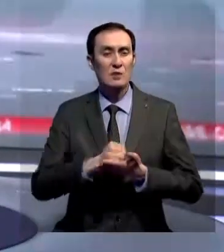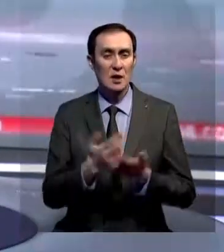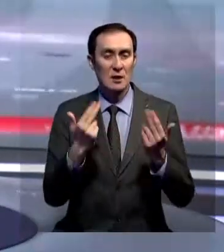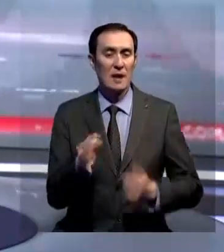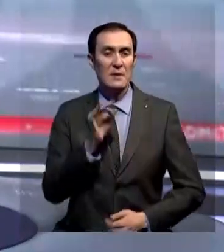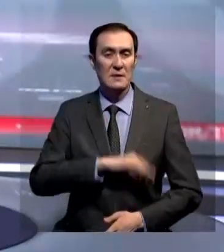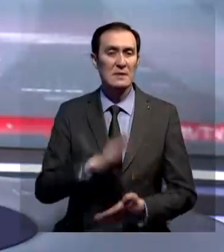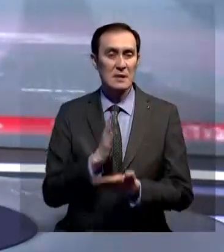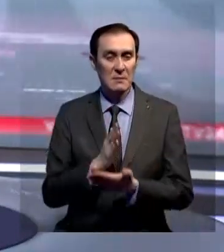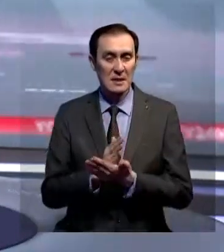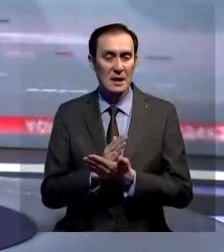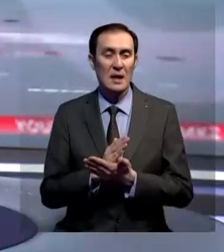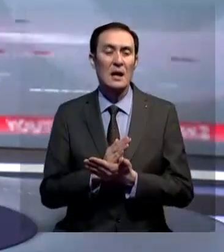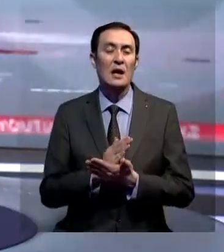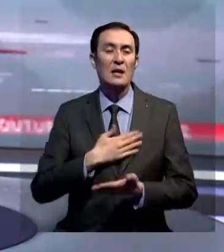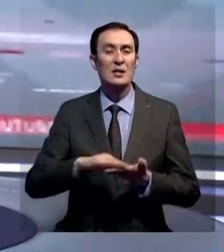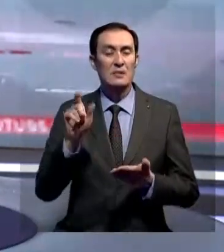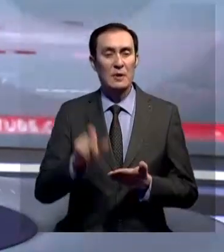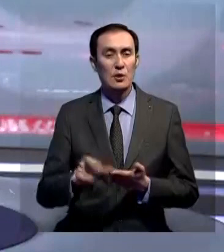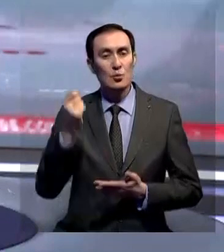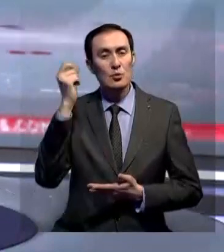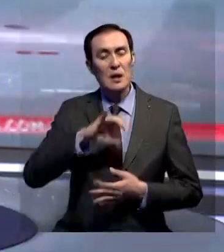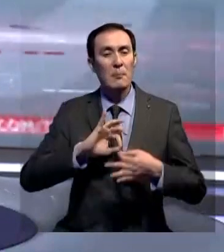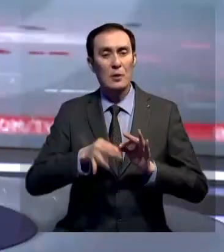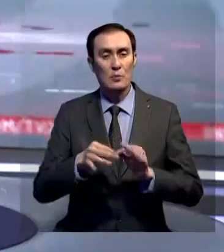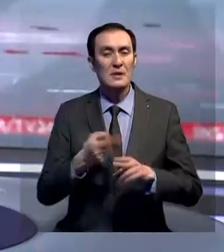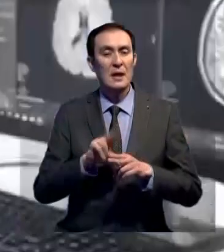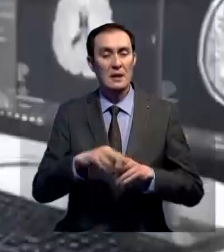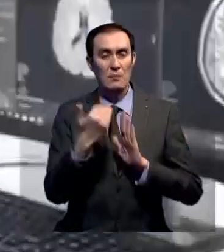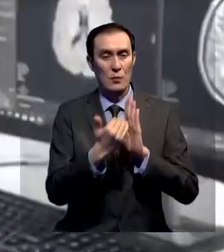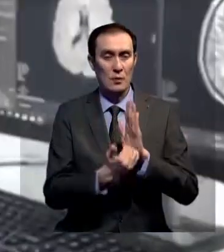подтверждают ее эффективность. Сания Кобжасарова узнавала подробности.